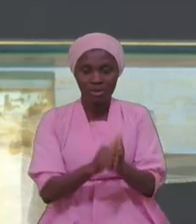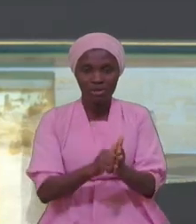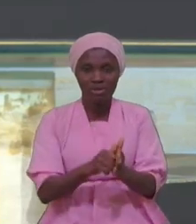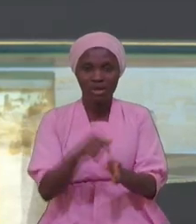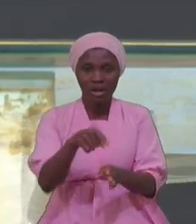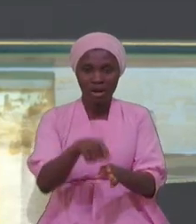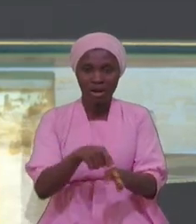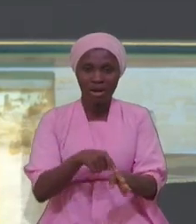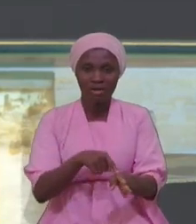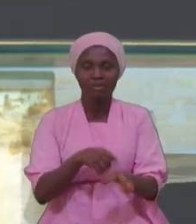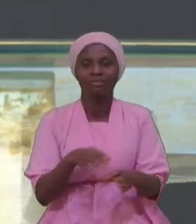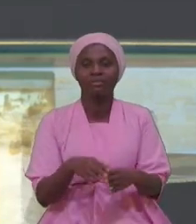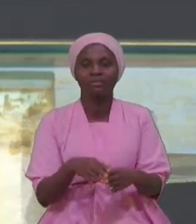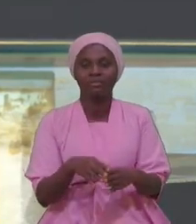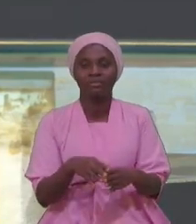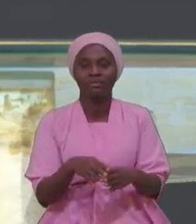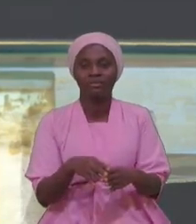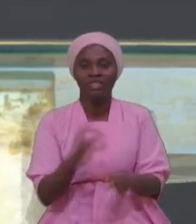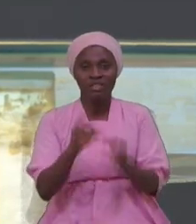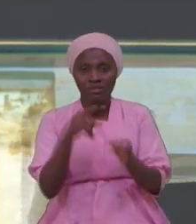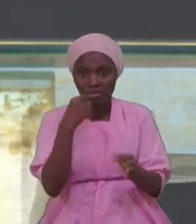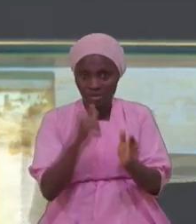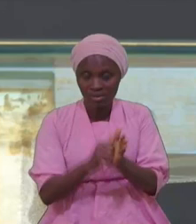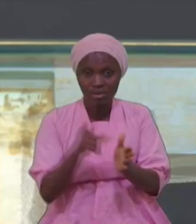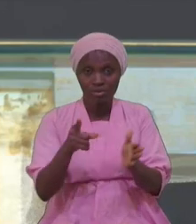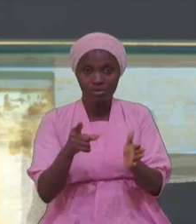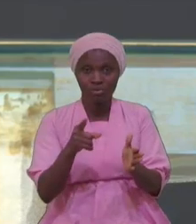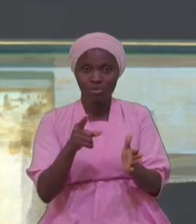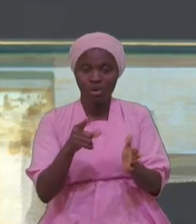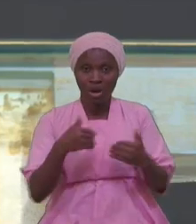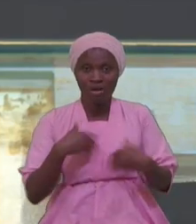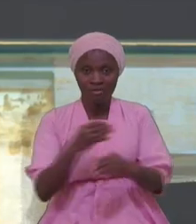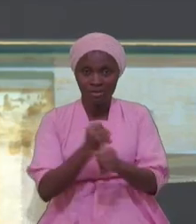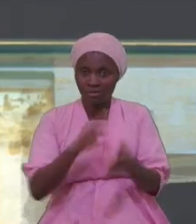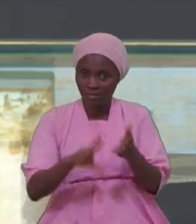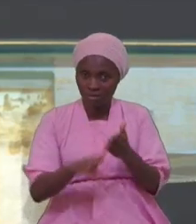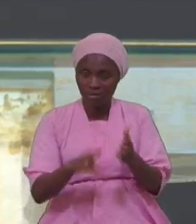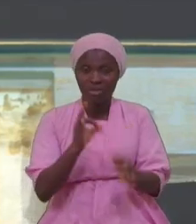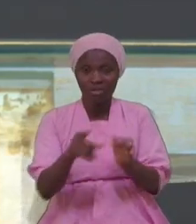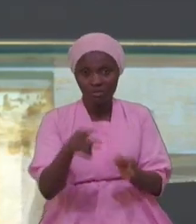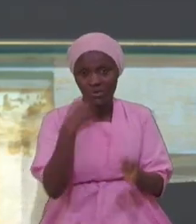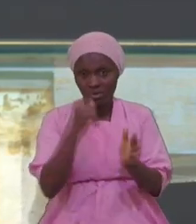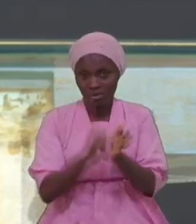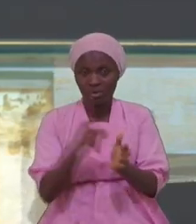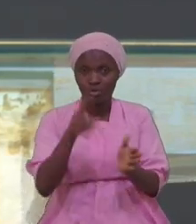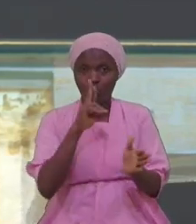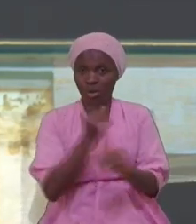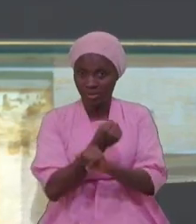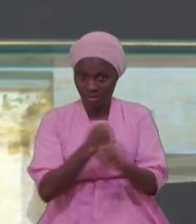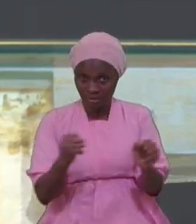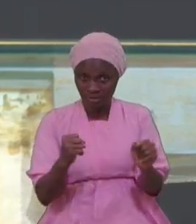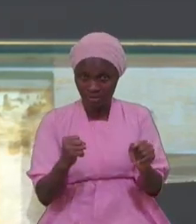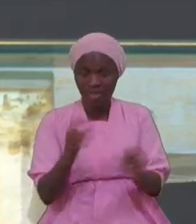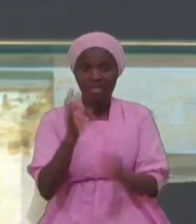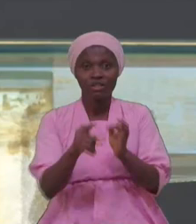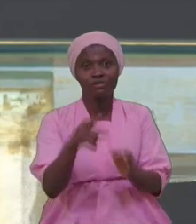la chanson qui dit que si tu dis que tu es pardonné, si tu dis que tu es sauvé, si